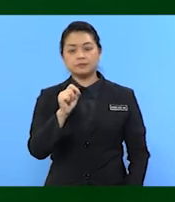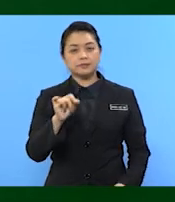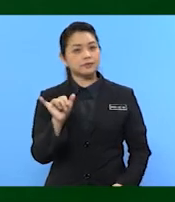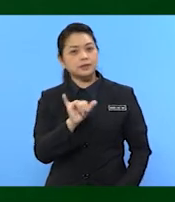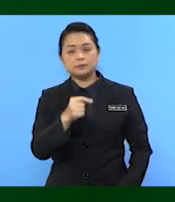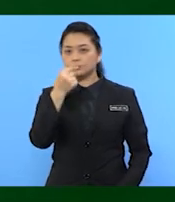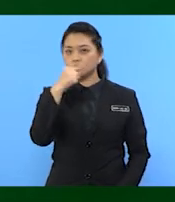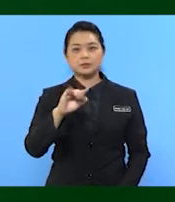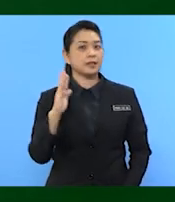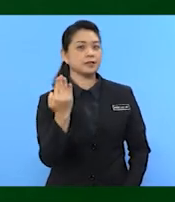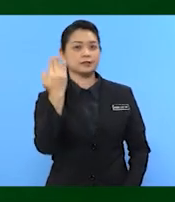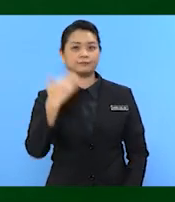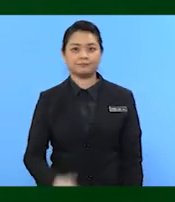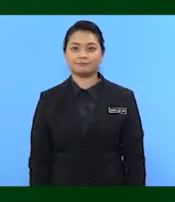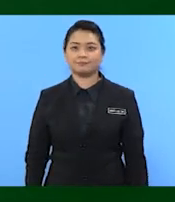begitu juga sebaliknya.